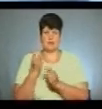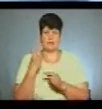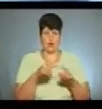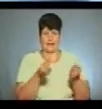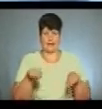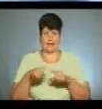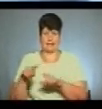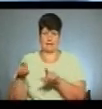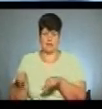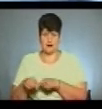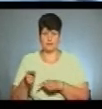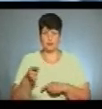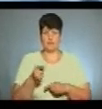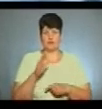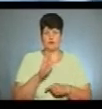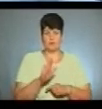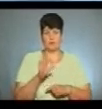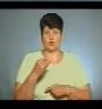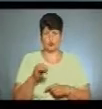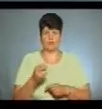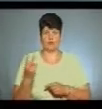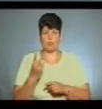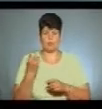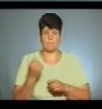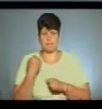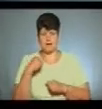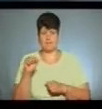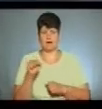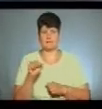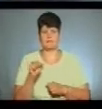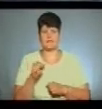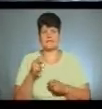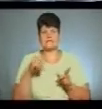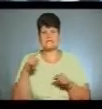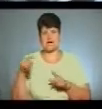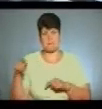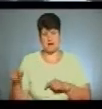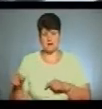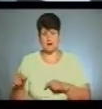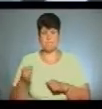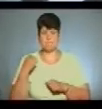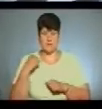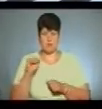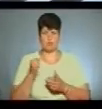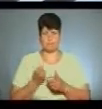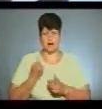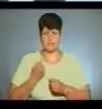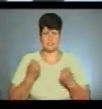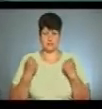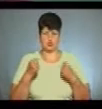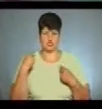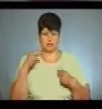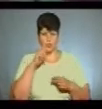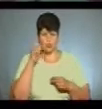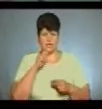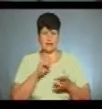килимах. Тернополянин Володимир Войтович у двобої перемагає Володимира Маланця із Закарпаття. Переможець – майстер спорту, чемпіон України